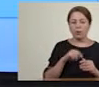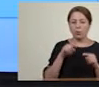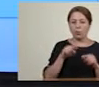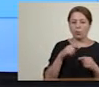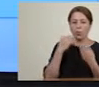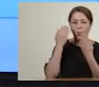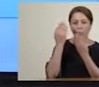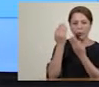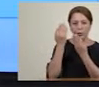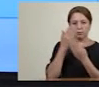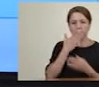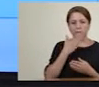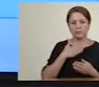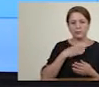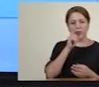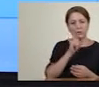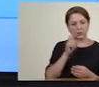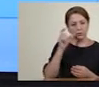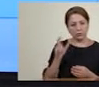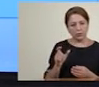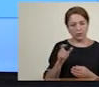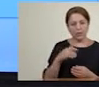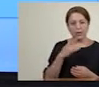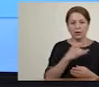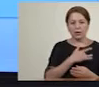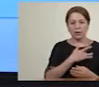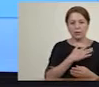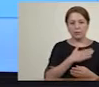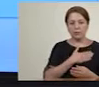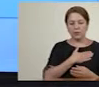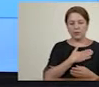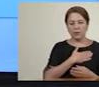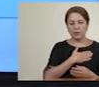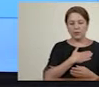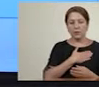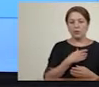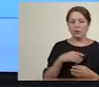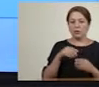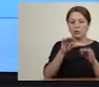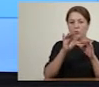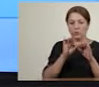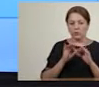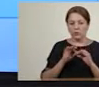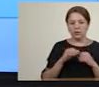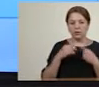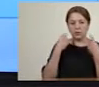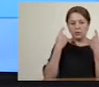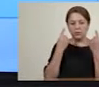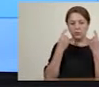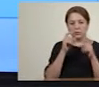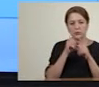Allohning sevgan bandasiga, qalbiga, diliga yuborgan ilohiy so'zlari